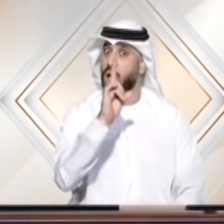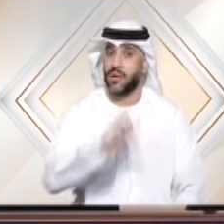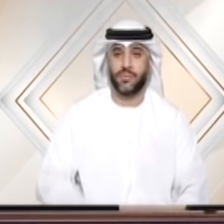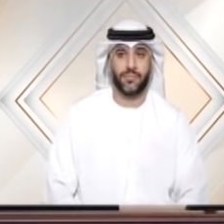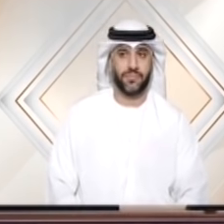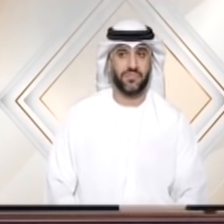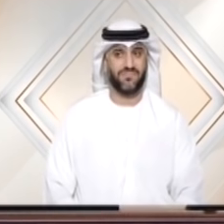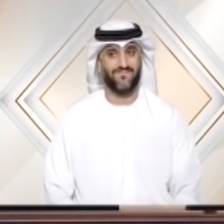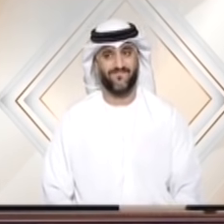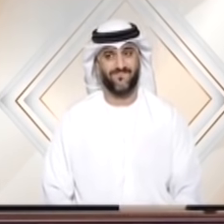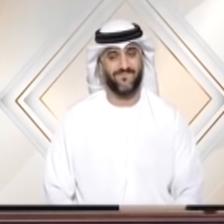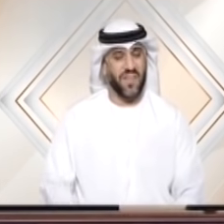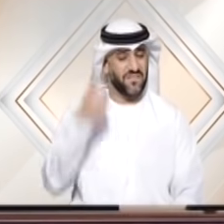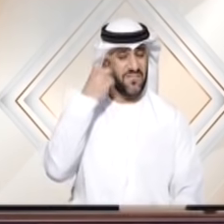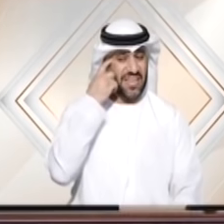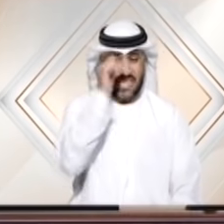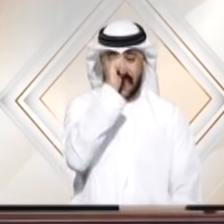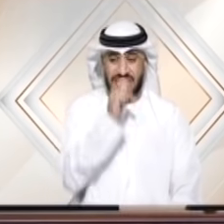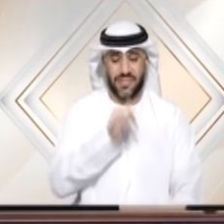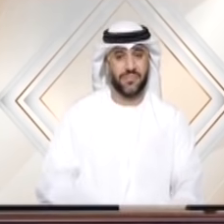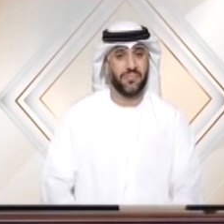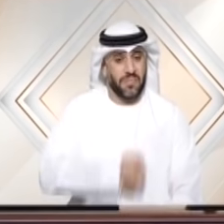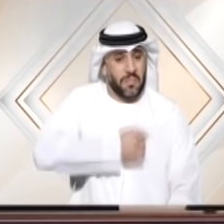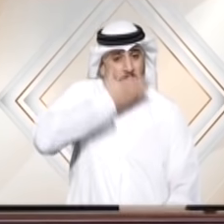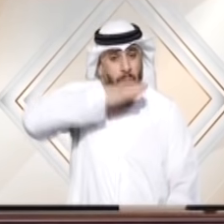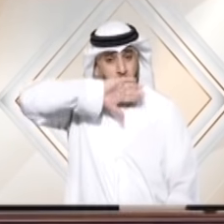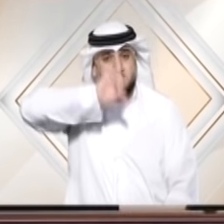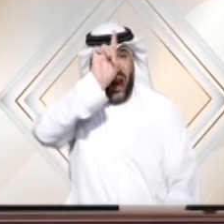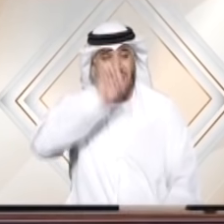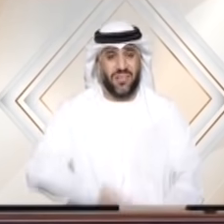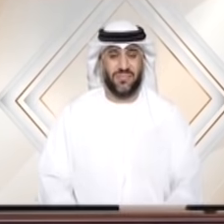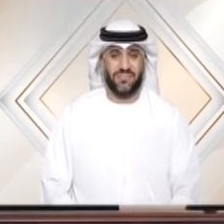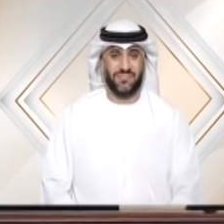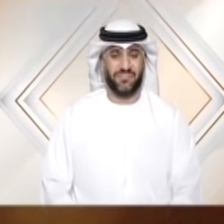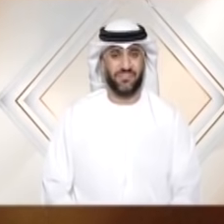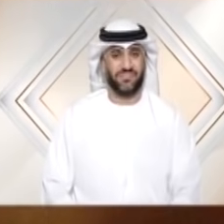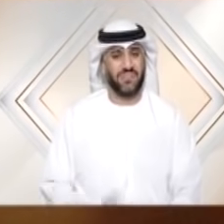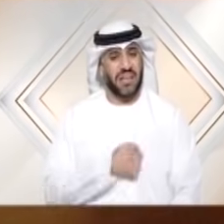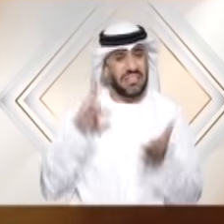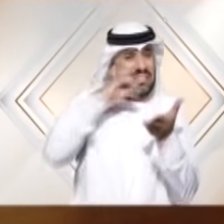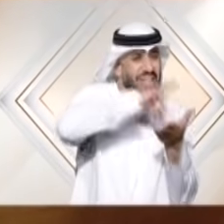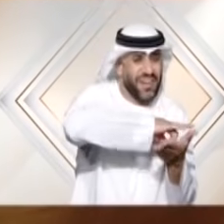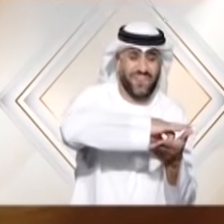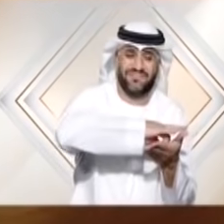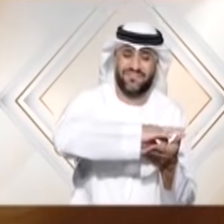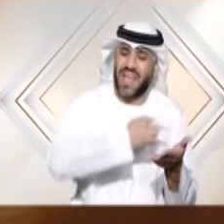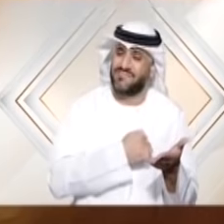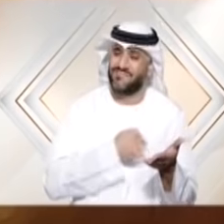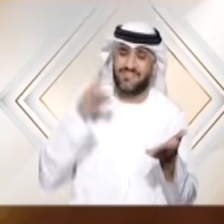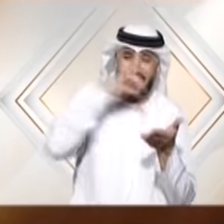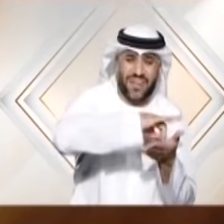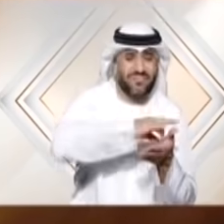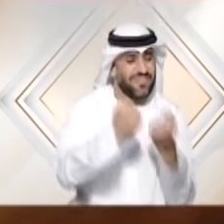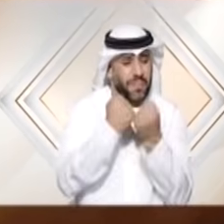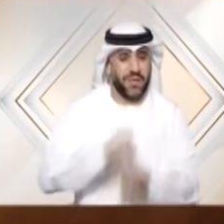فكرك بصراحه مزعج. حمد الموس قصتك يا شيخ، لما بتكون غريب وفي غربه بتحس يعني لا بس